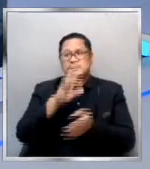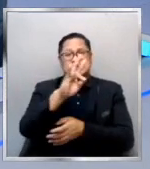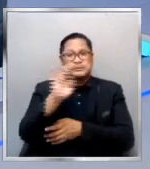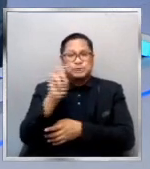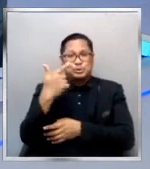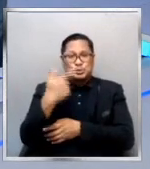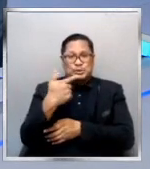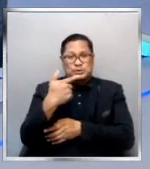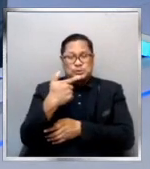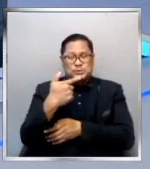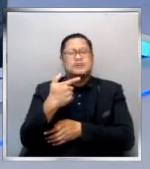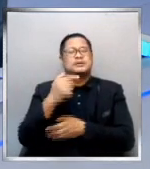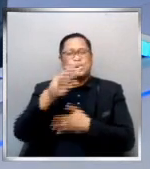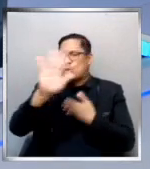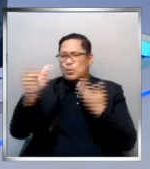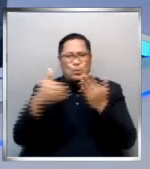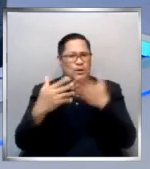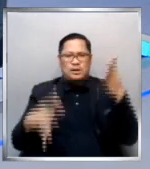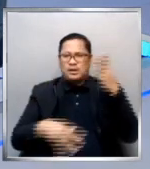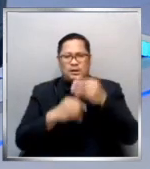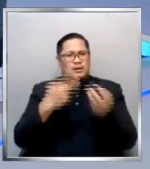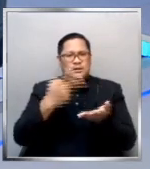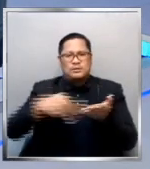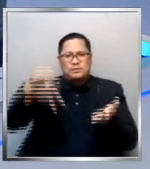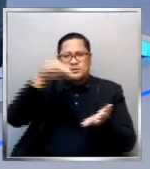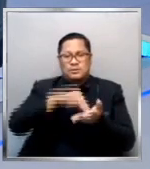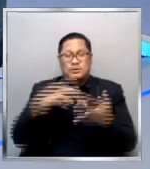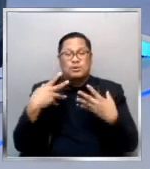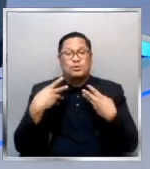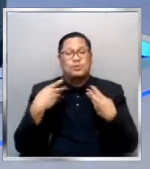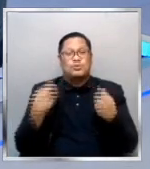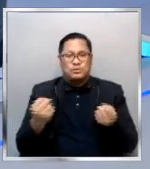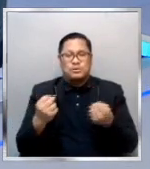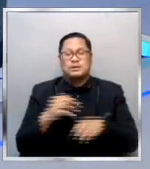487,721 ang lahat ng gumaling. Ayon po sa DOH,